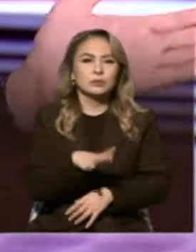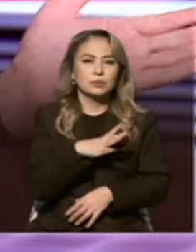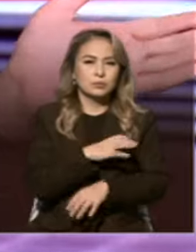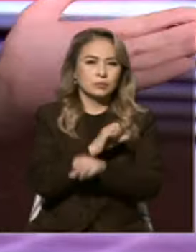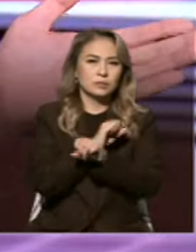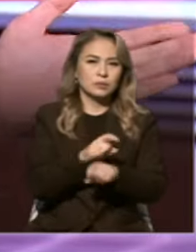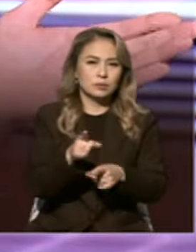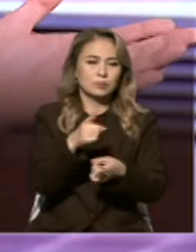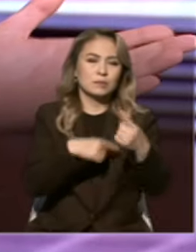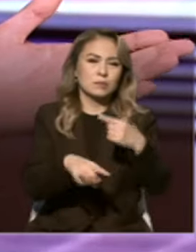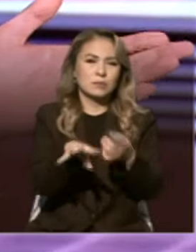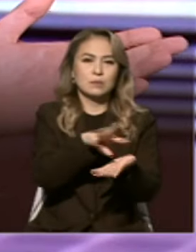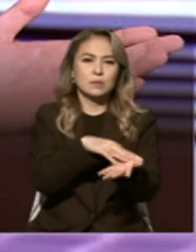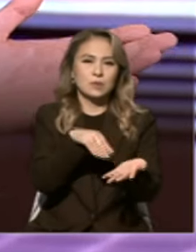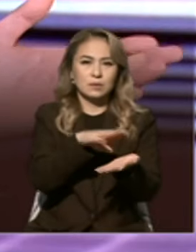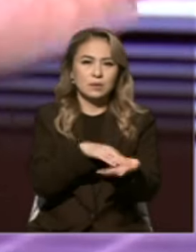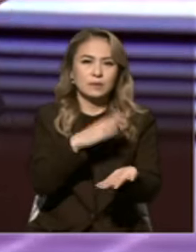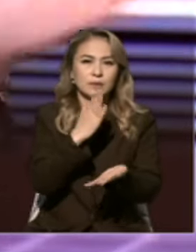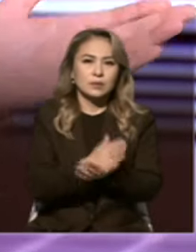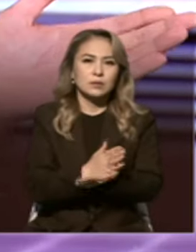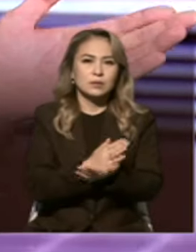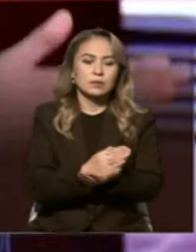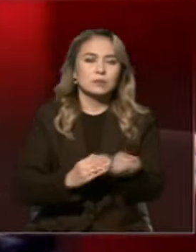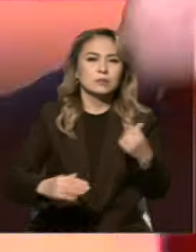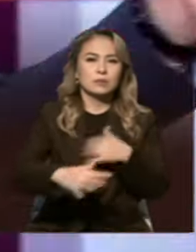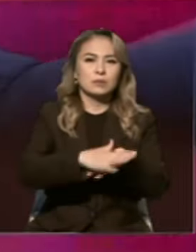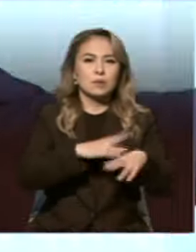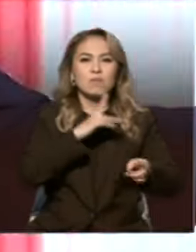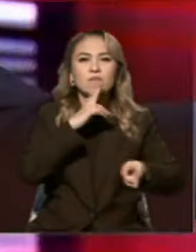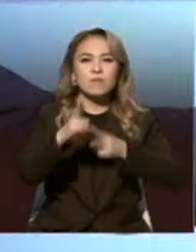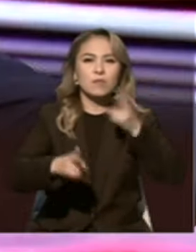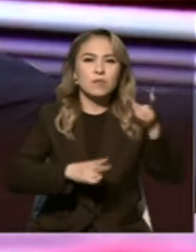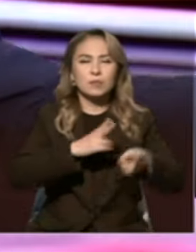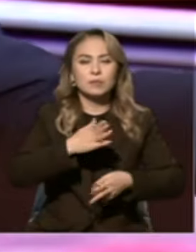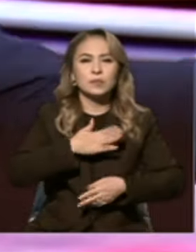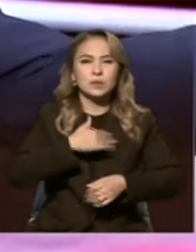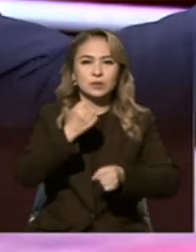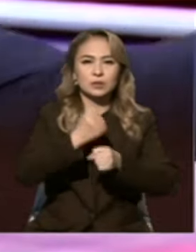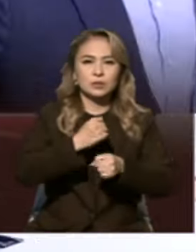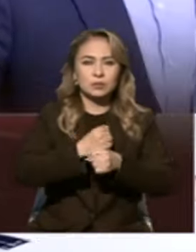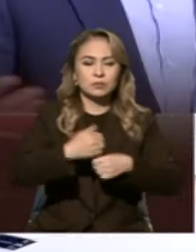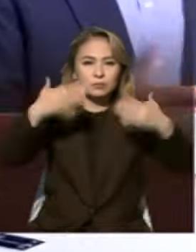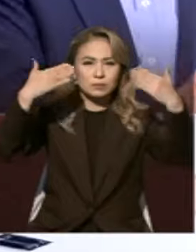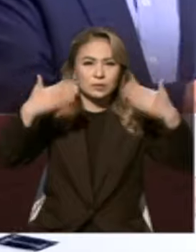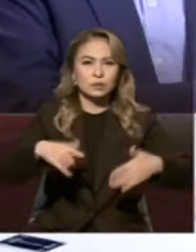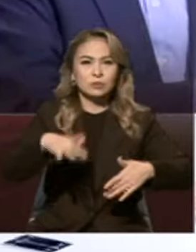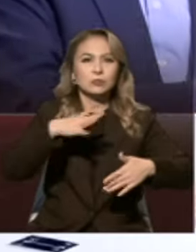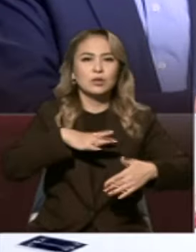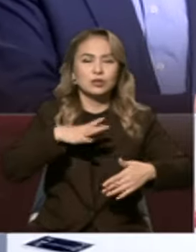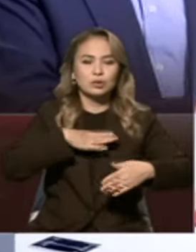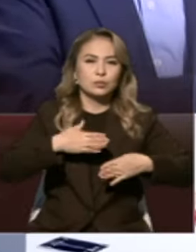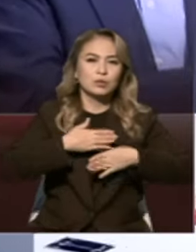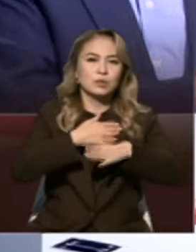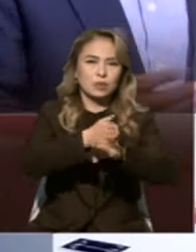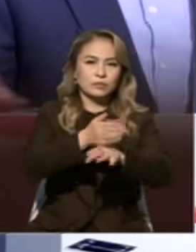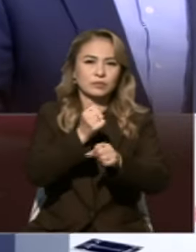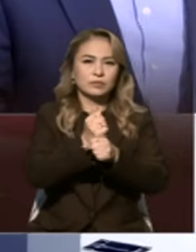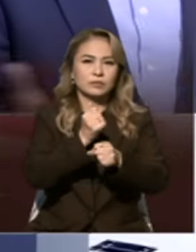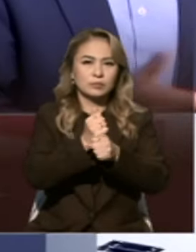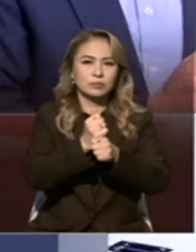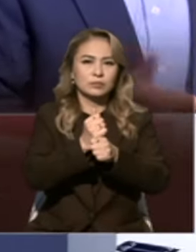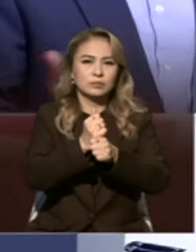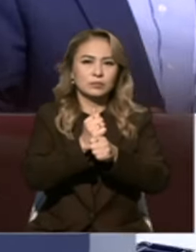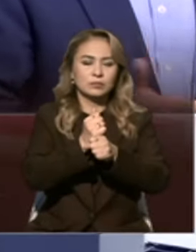мәселелер тағы да туындап отыр халықтың ішінде. Халықтан наразы болады. Біздің жасап қойған қорғанымызды сендер неге бұзып жатсыңдар деген. Мысалға